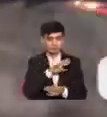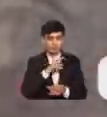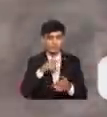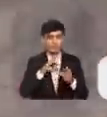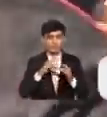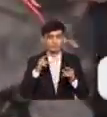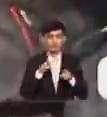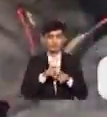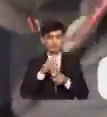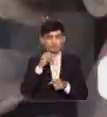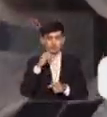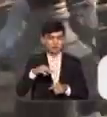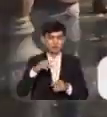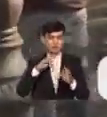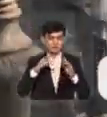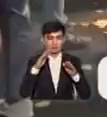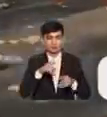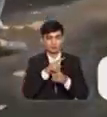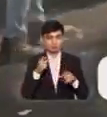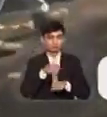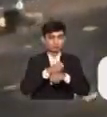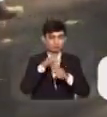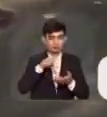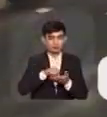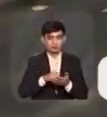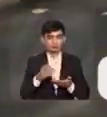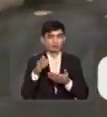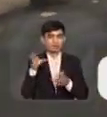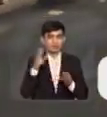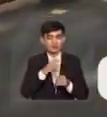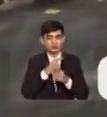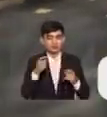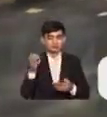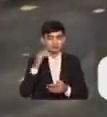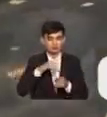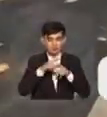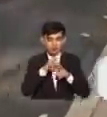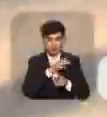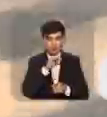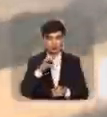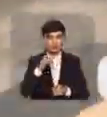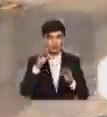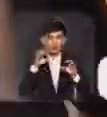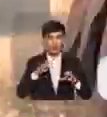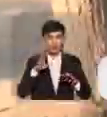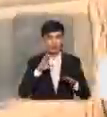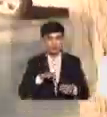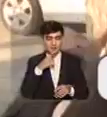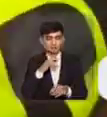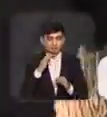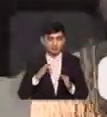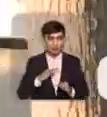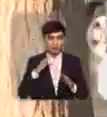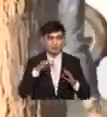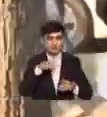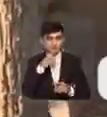призывом выйти на очередной несанкционированный митинг. В Генеральной прокуратуре предупреждали о том, что это незаконно, и просили граждан воздержаться